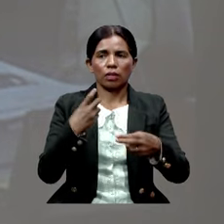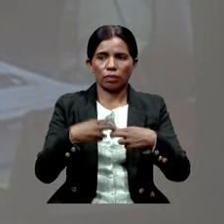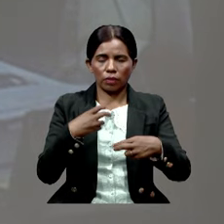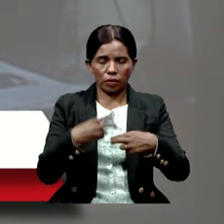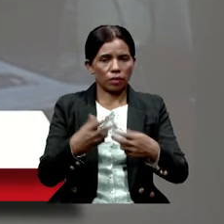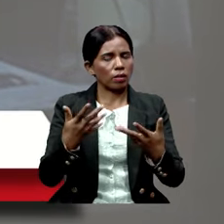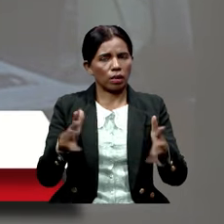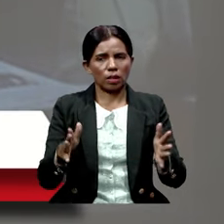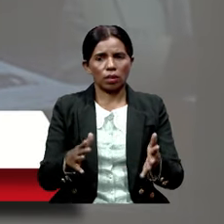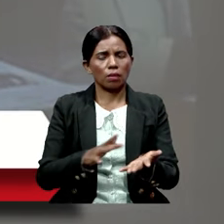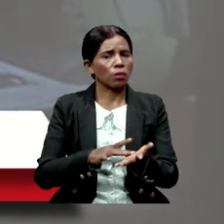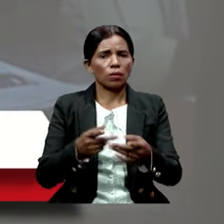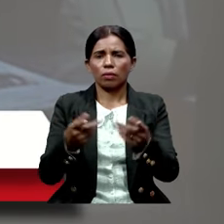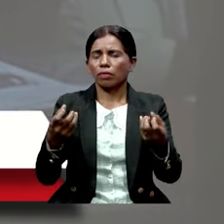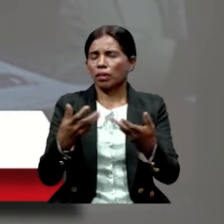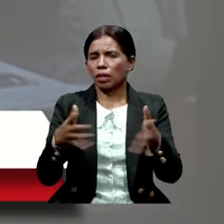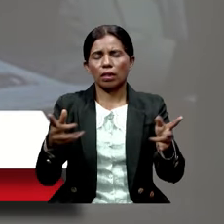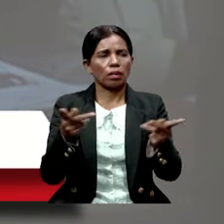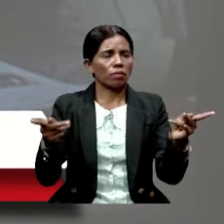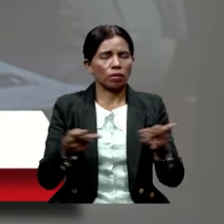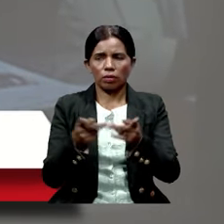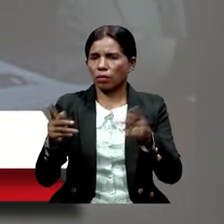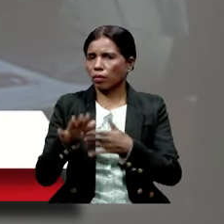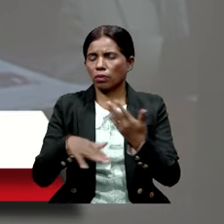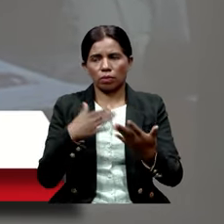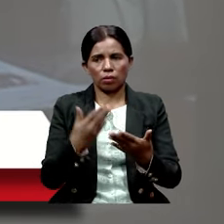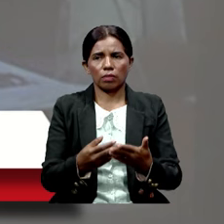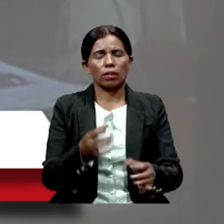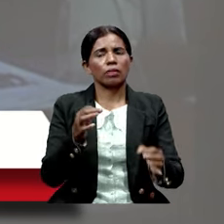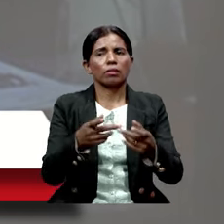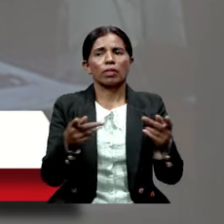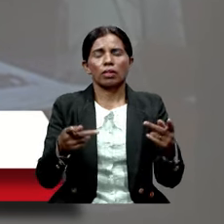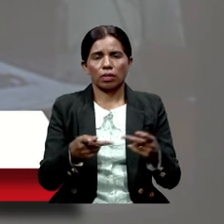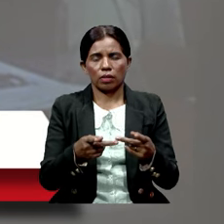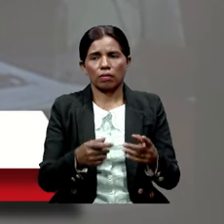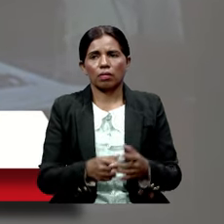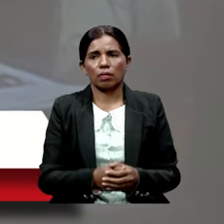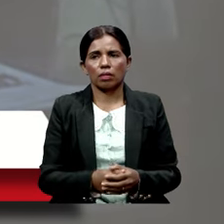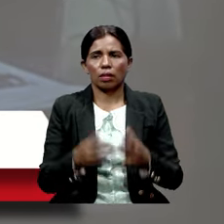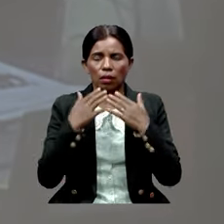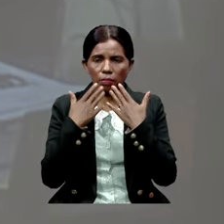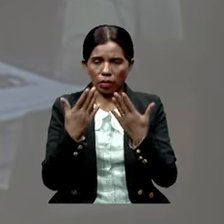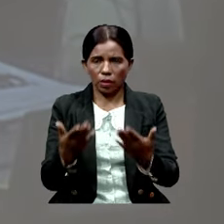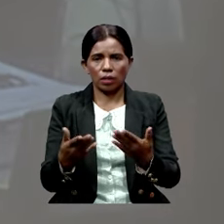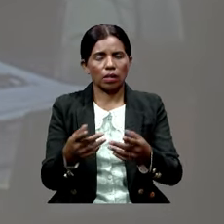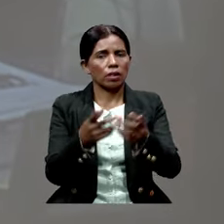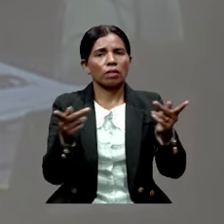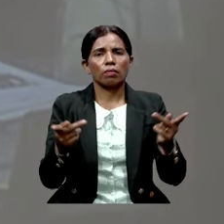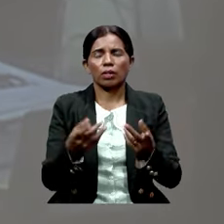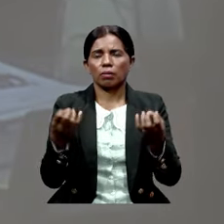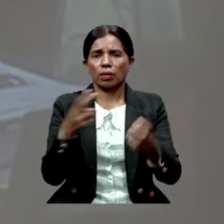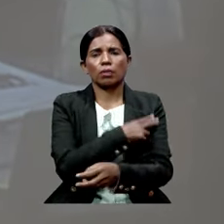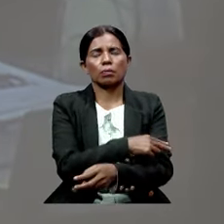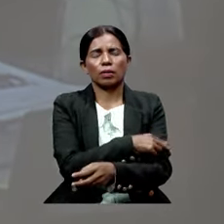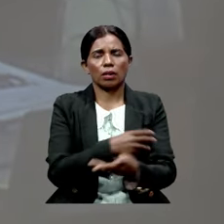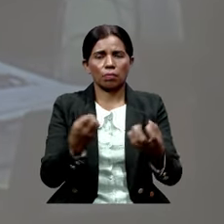kla ihe, ia fatin hutut. Karik ia fatin balu, ia tiana karik. Ne agradece, mai be ia fatin bara kai moro kla ihe, liliu